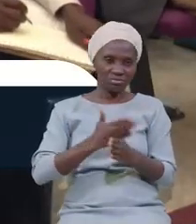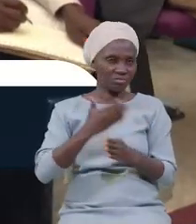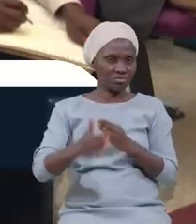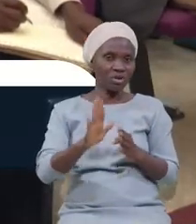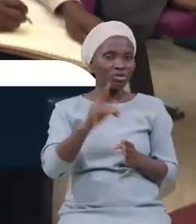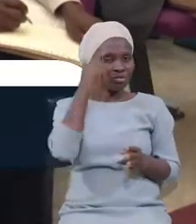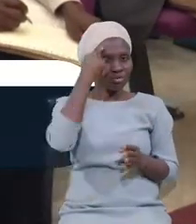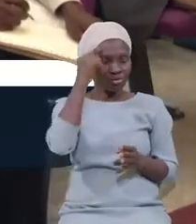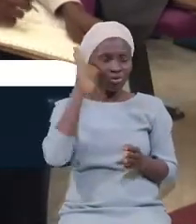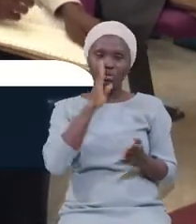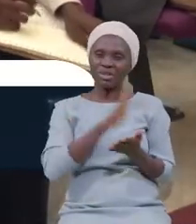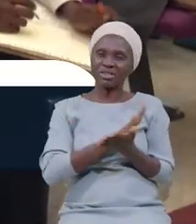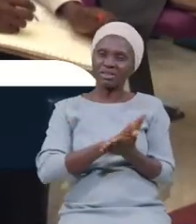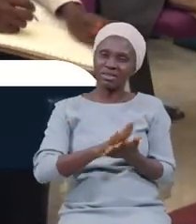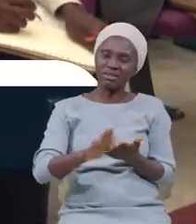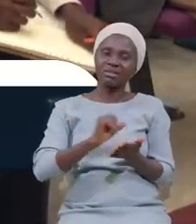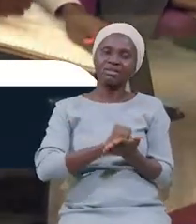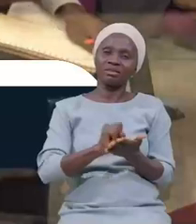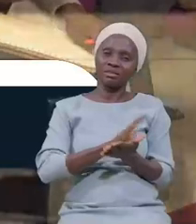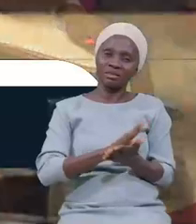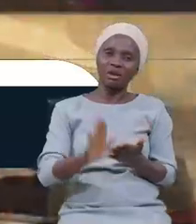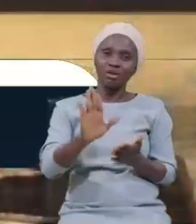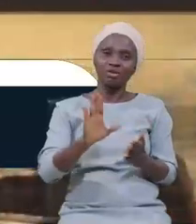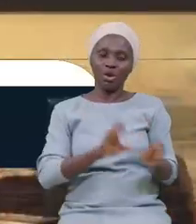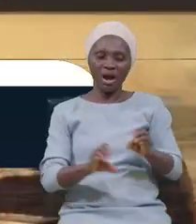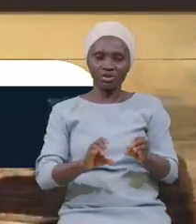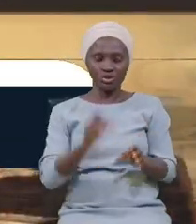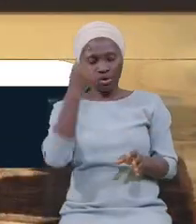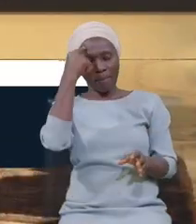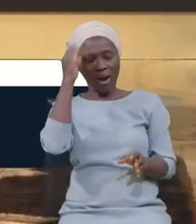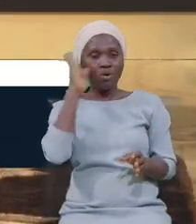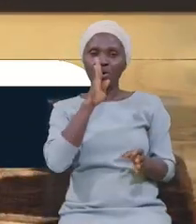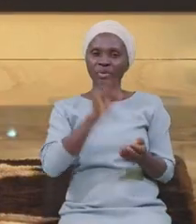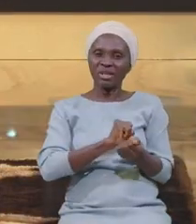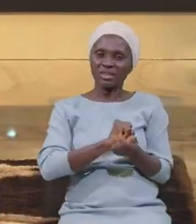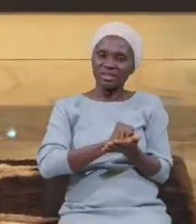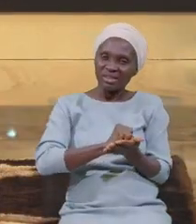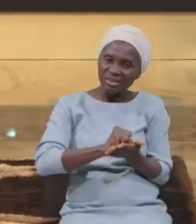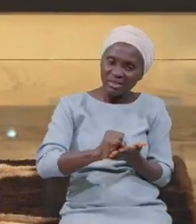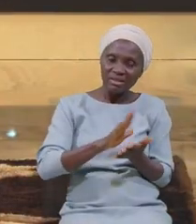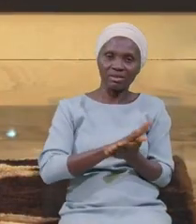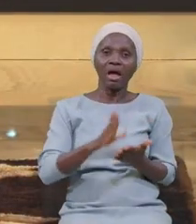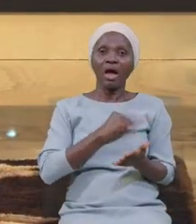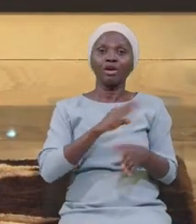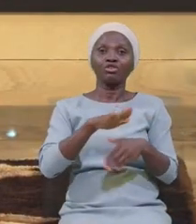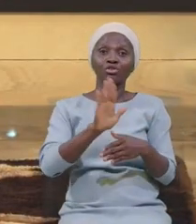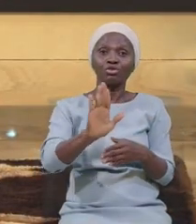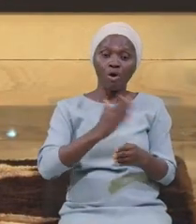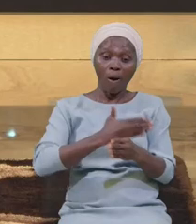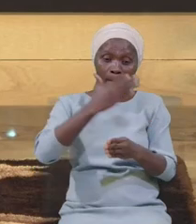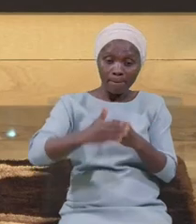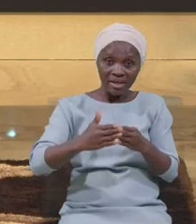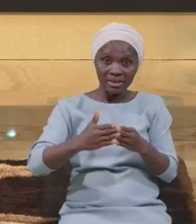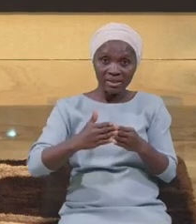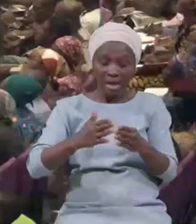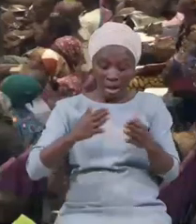sanctifiées. Vos actions seront sanctifiées. Vos pensées seront sanctifiées. Votre vie entière sera